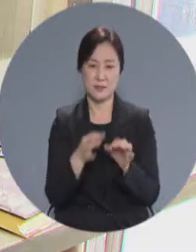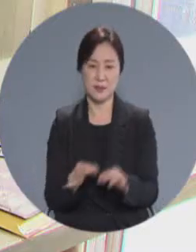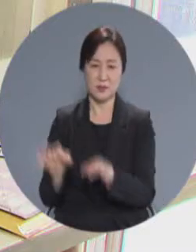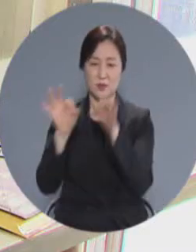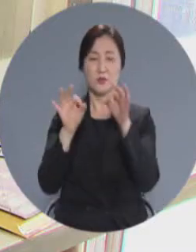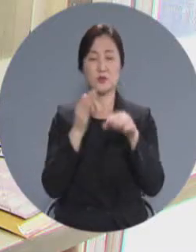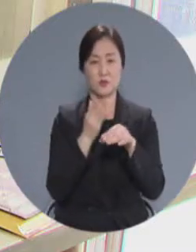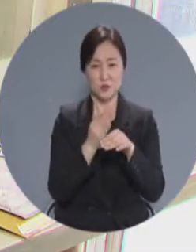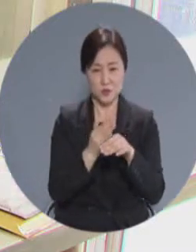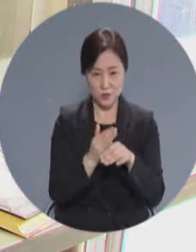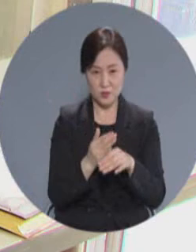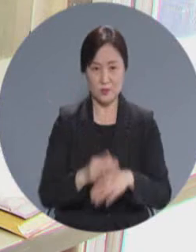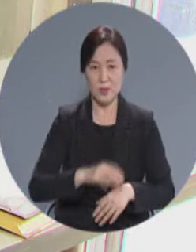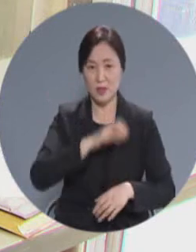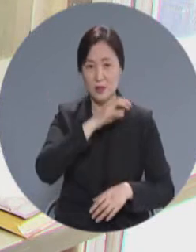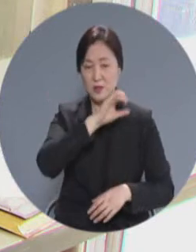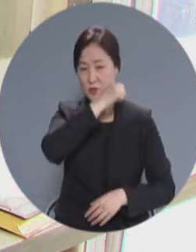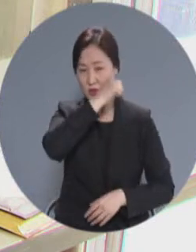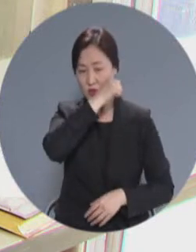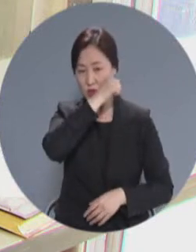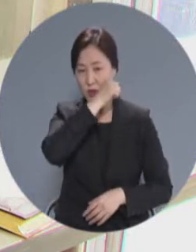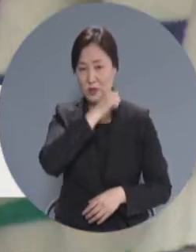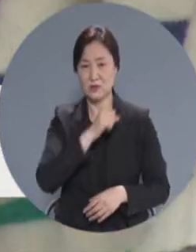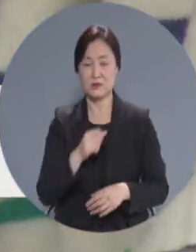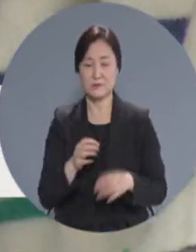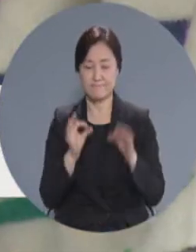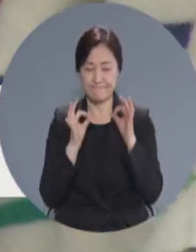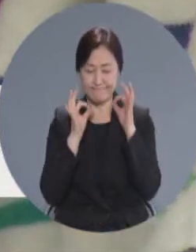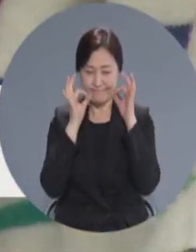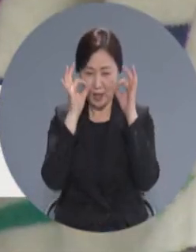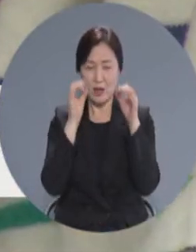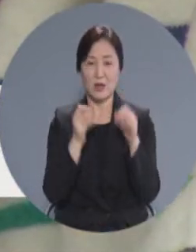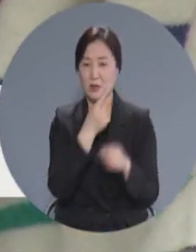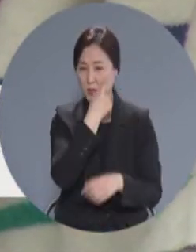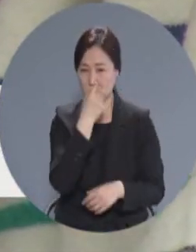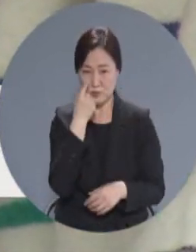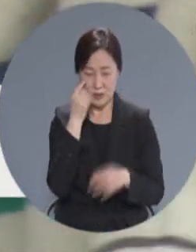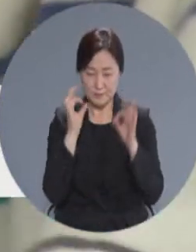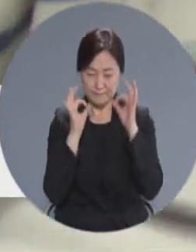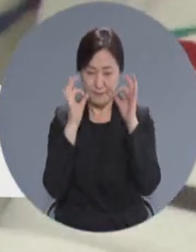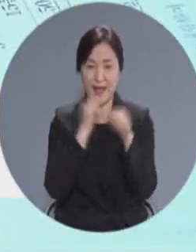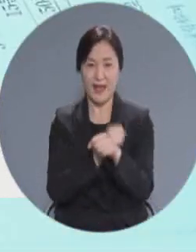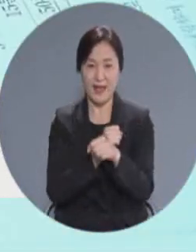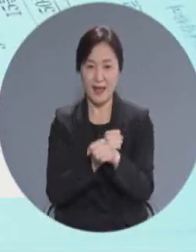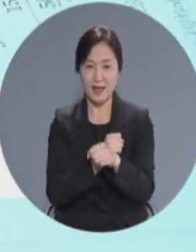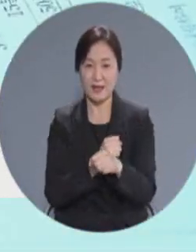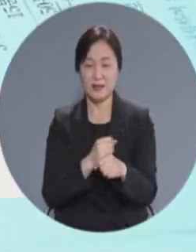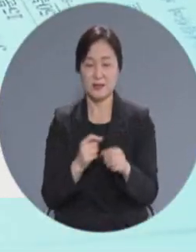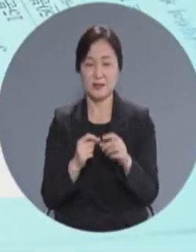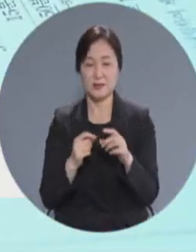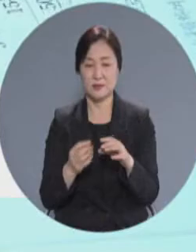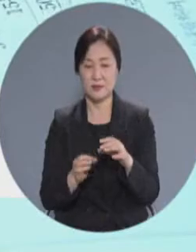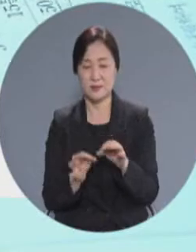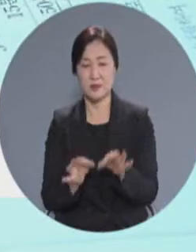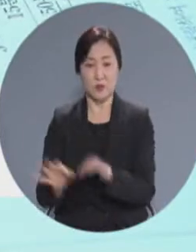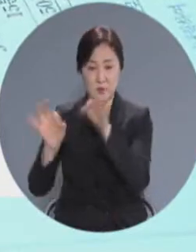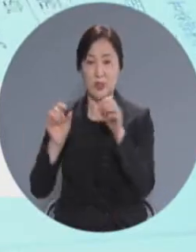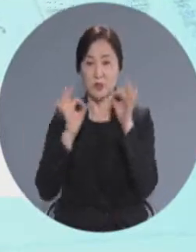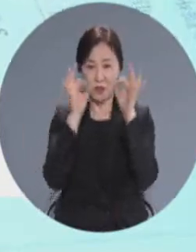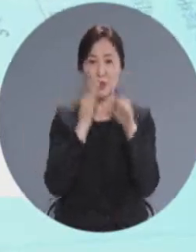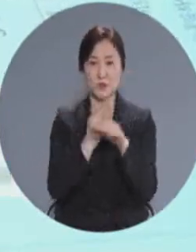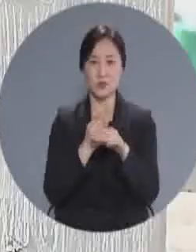있던 추경 의 저희가 음 악보 해서 난 일부러 해도 조금 층의 하려고 생각을 하고 쓰지